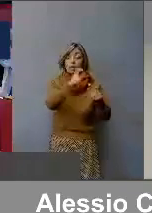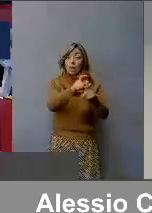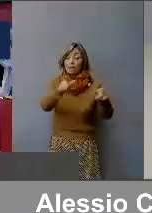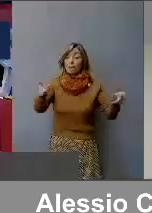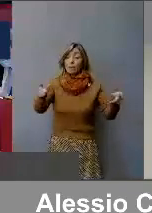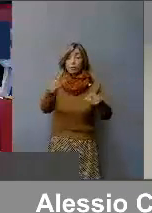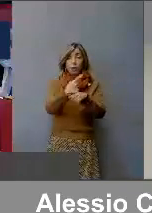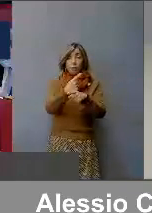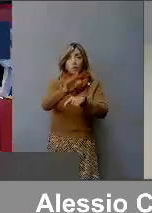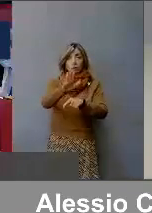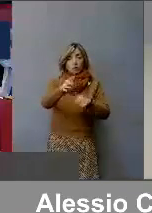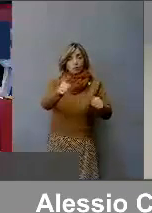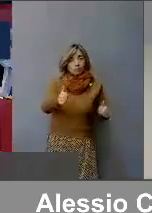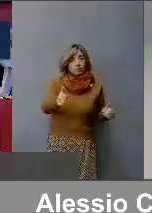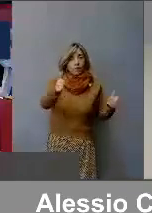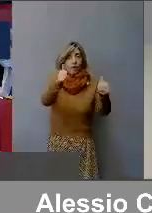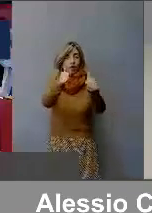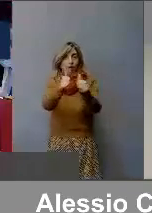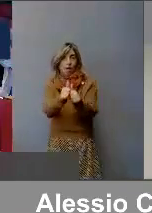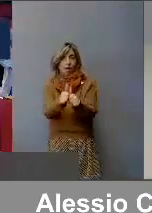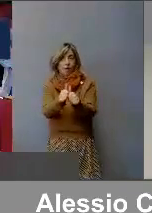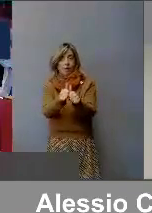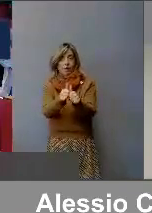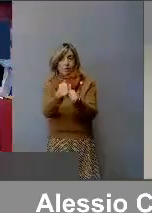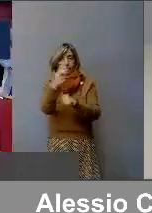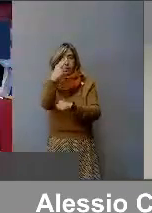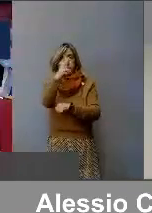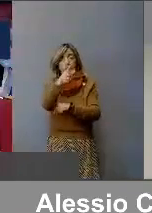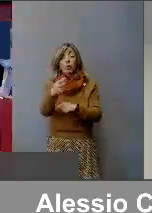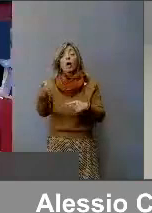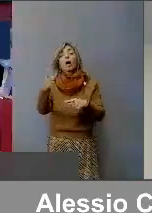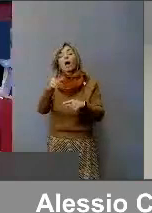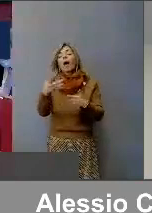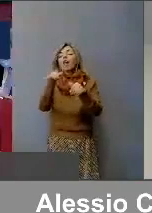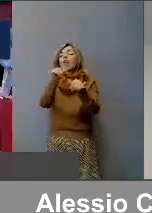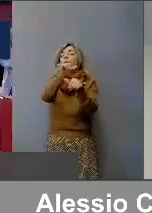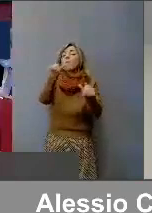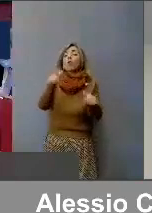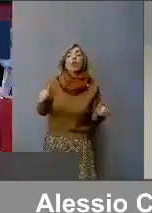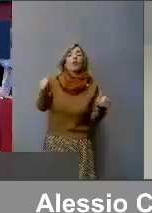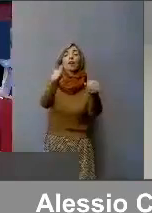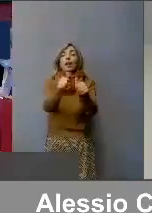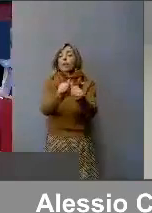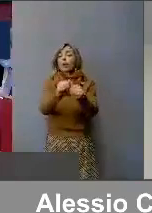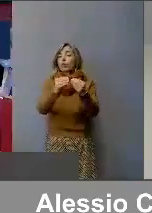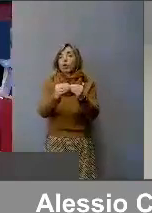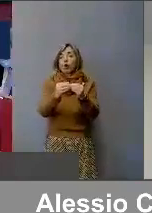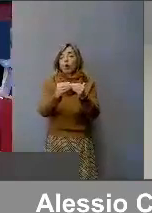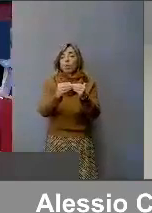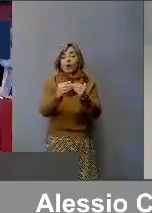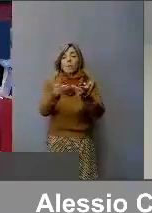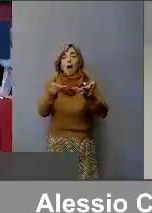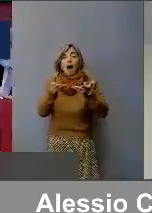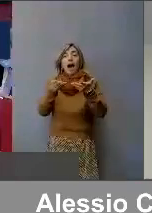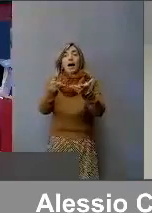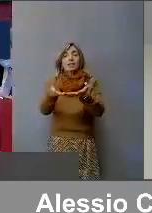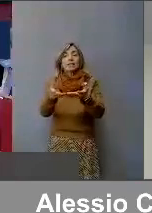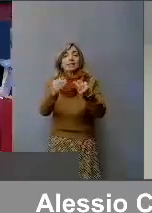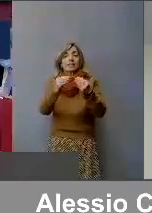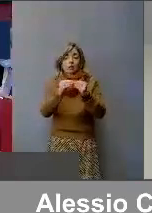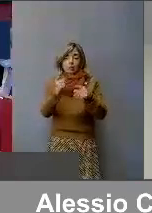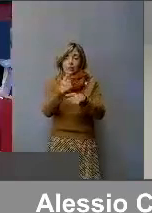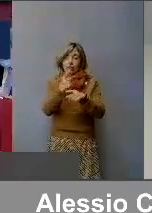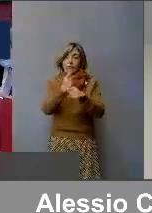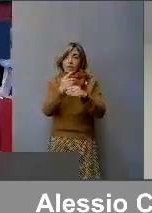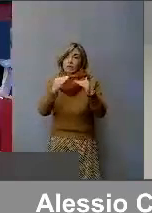anche nella maniera più equa quindi dei livelli essenziali di assistenza che non si dimenticano nessuno in questo regolamento